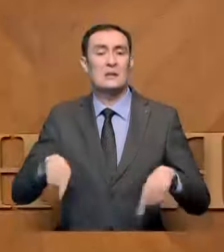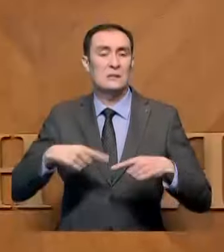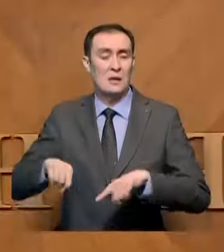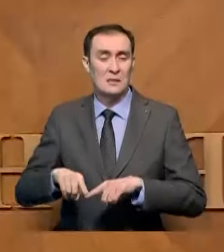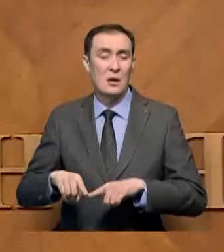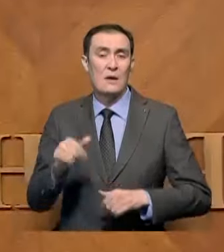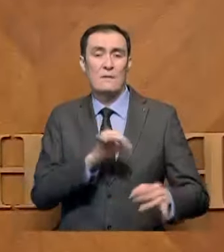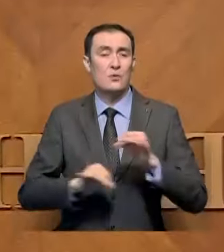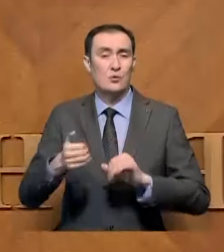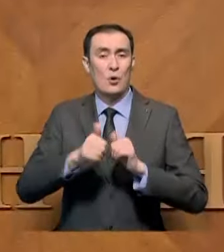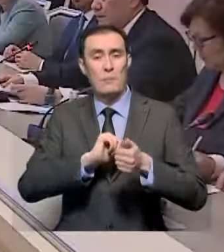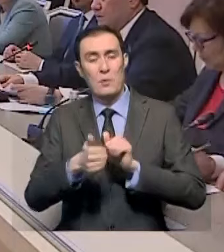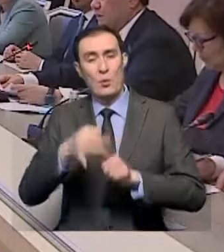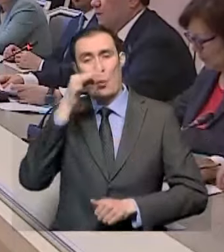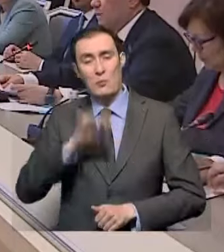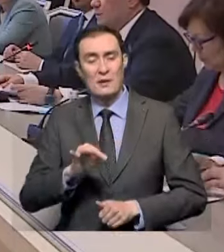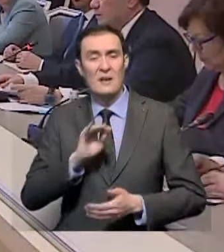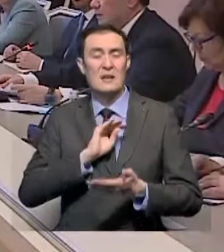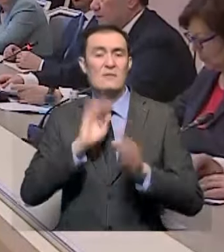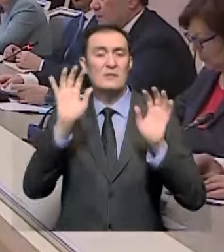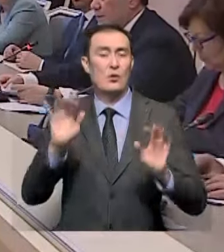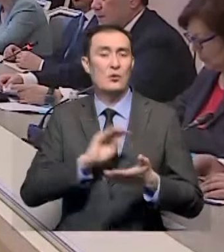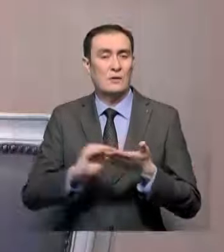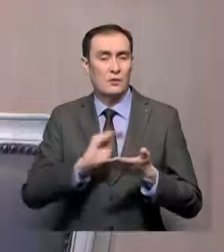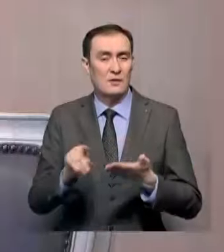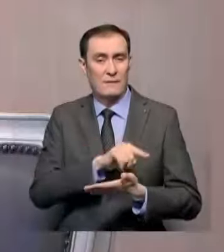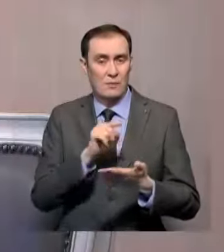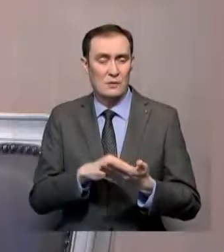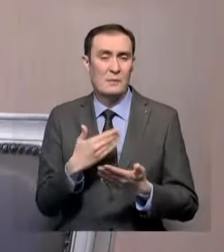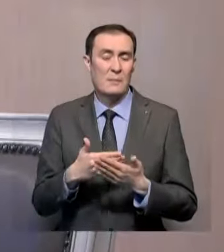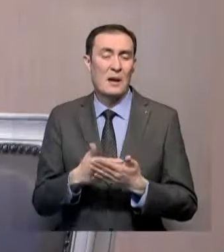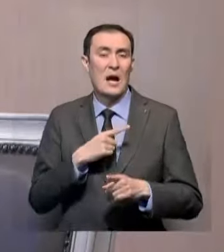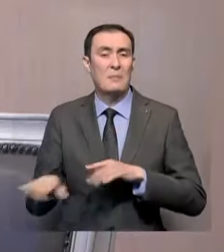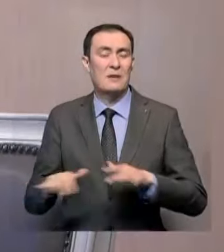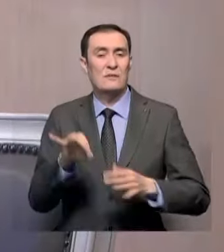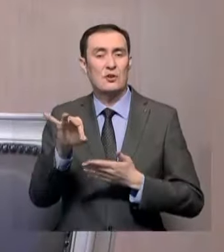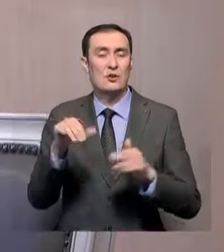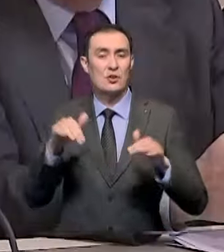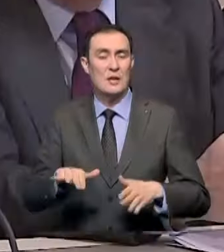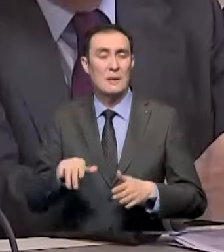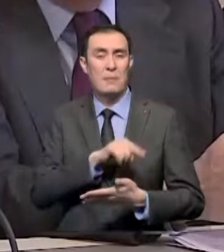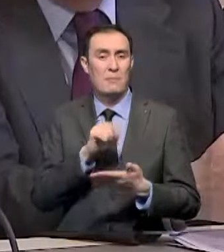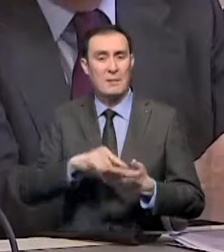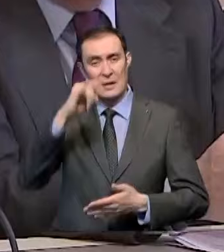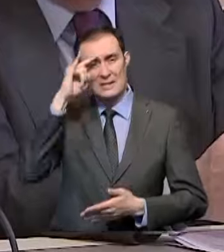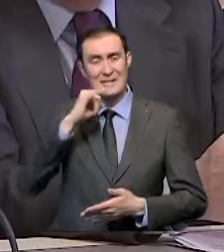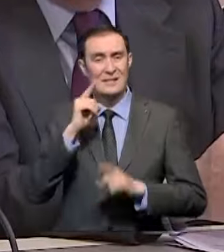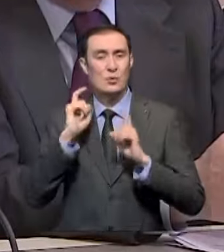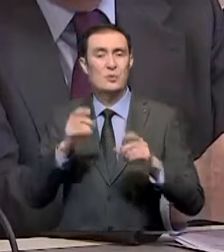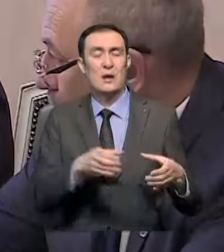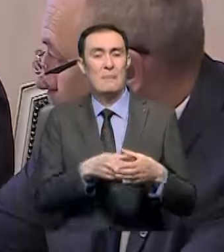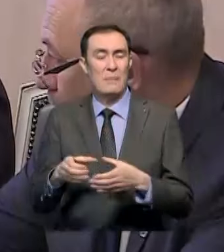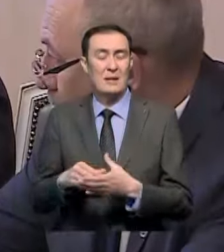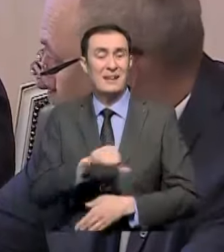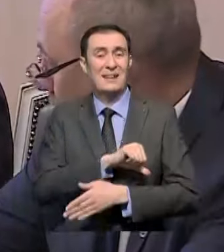ведётся обмен опытом в законотворческий вопросах один из примеров оперативное решение проблемы казахстанских грузоперевозчиков на